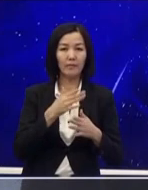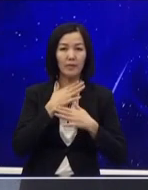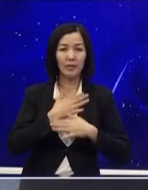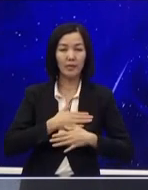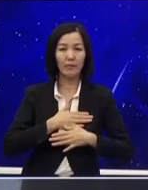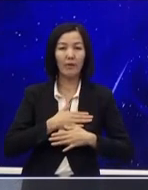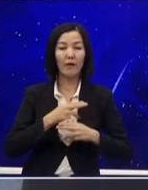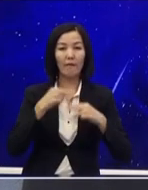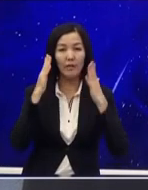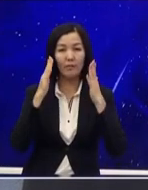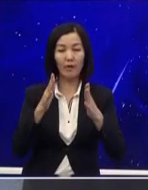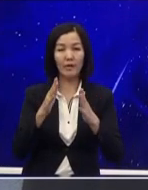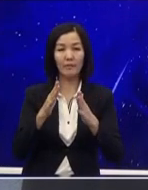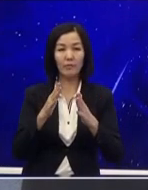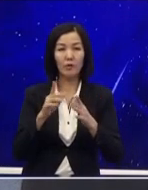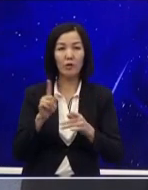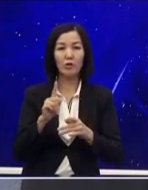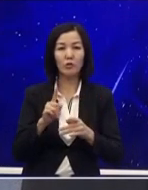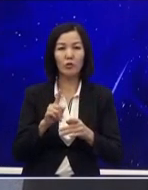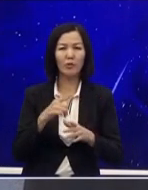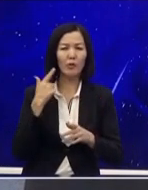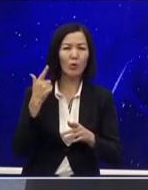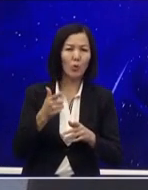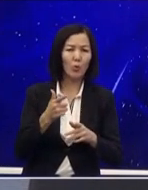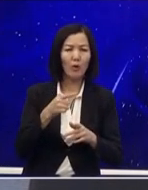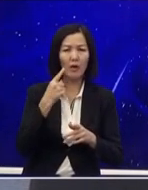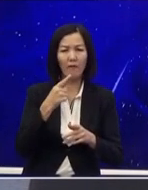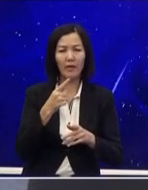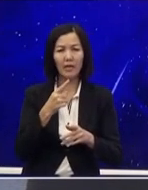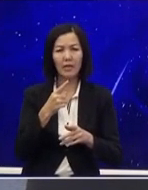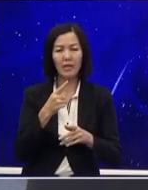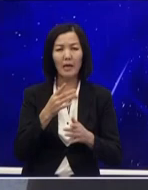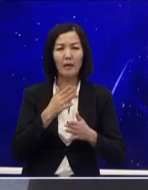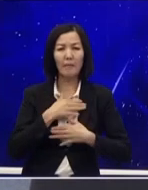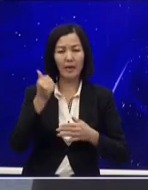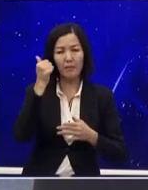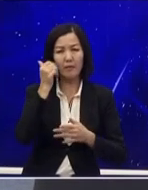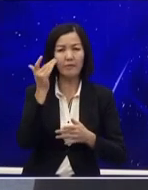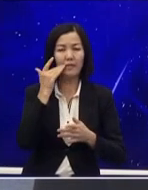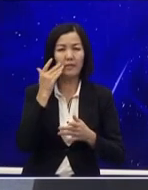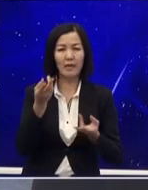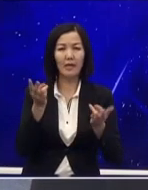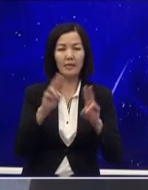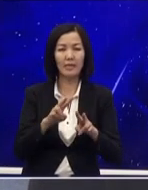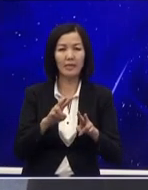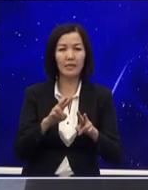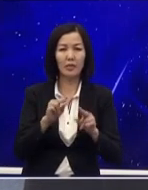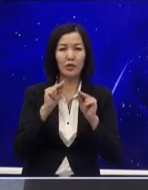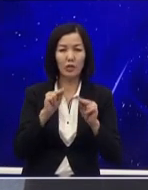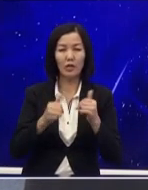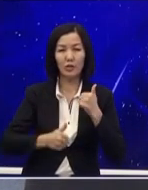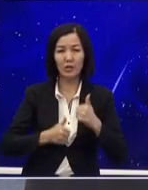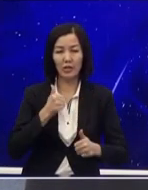должным вниманием. Не было ни дня, чтобы он грубил или высказывался плохо о ком-то. В моей памяти он навсегда останется человеком чести.